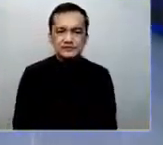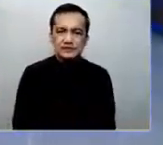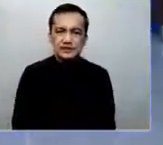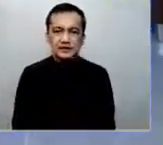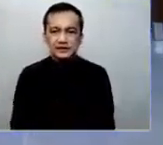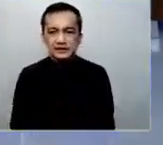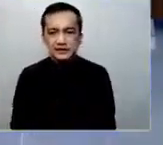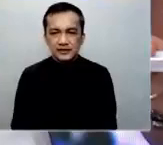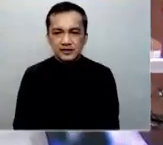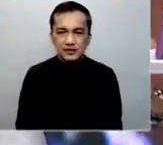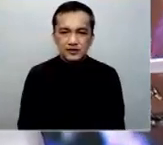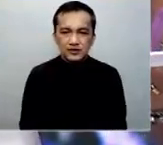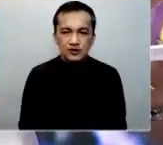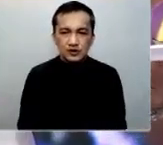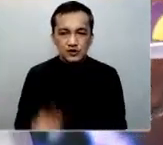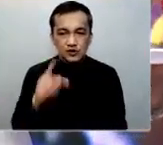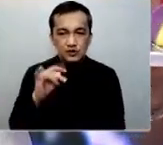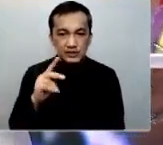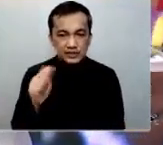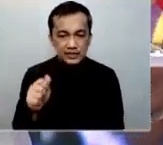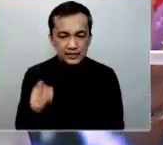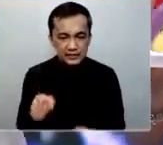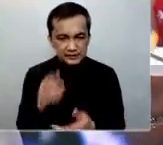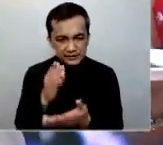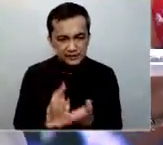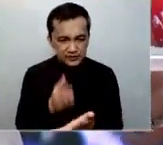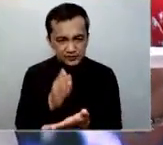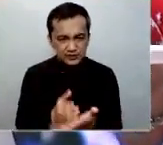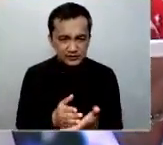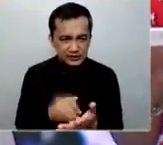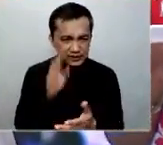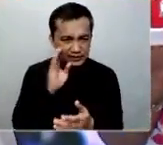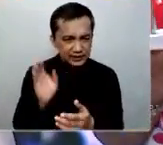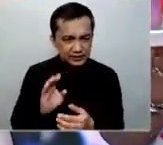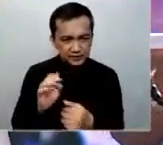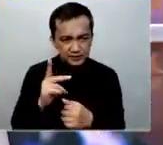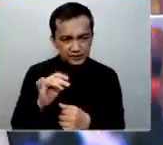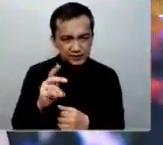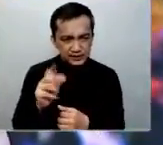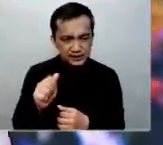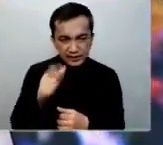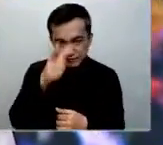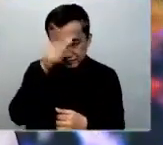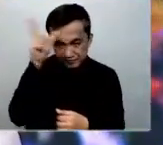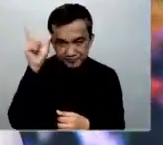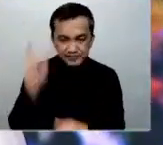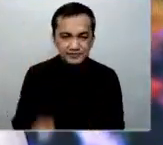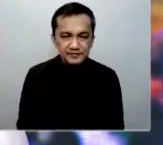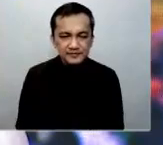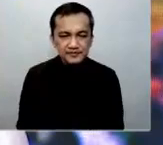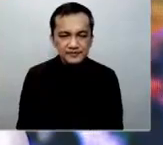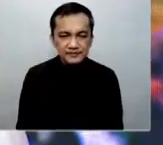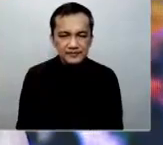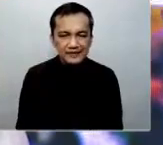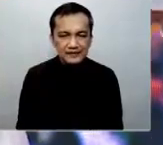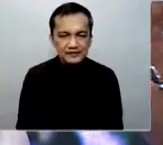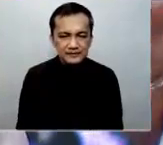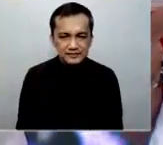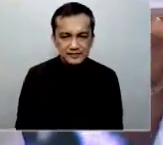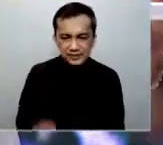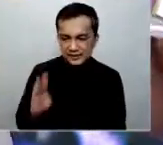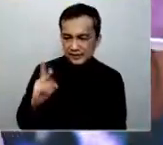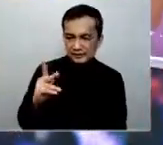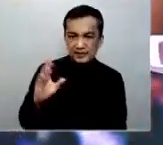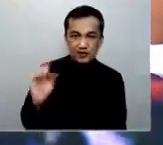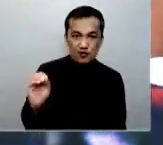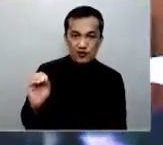kuchinta. Ayan, miwa ko na. Sorry, ano? Kakaiba itong kuchinta na to, medyo black. Teka, ito. Yan. Medyo lang. Yan. Medyo lang. Ito. Bigo. Ito